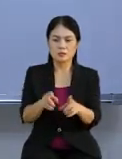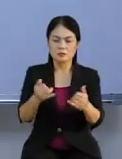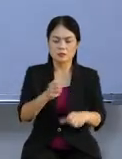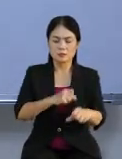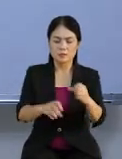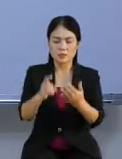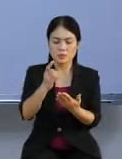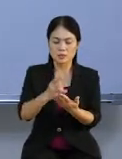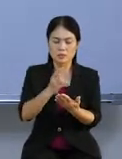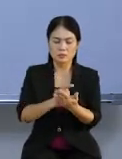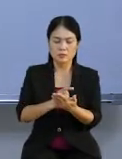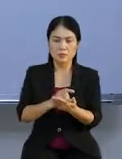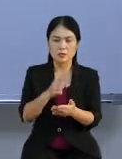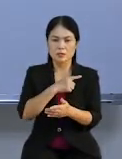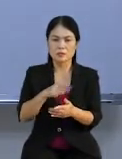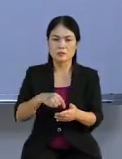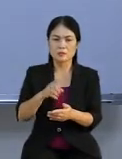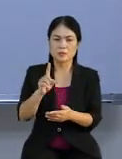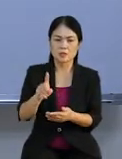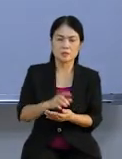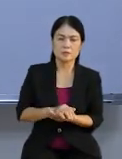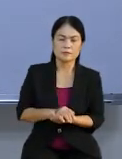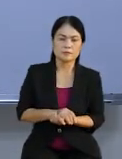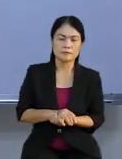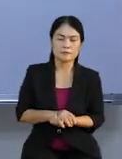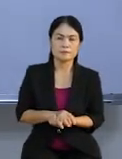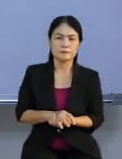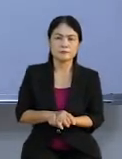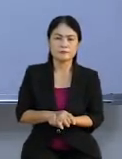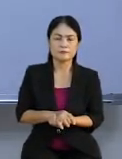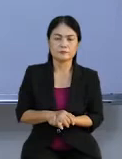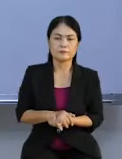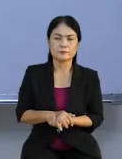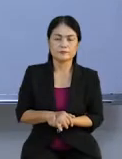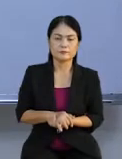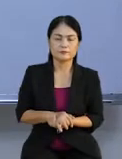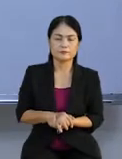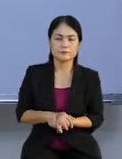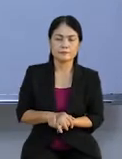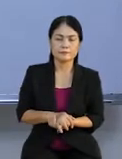nâng bàn to tao đó là mê riêng dương mùi tiết bà